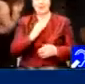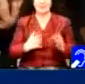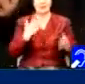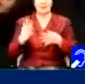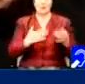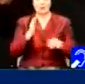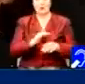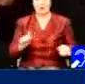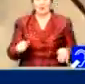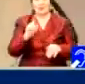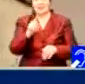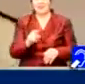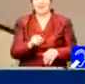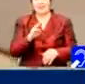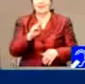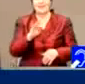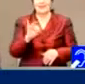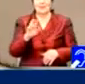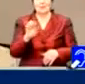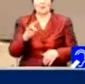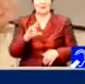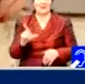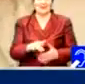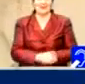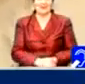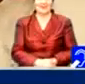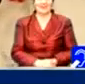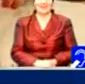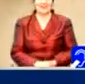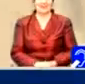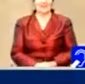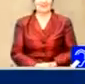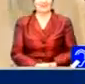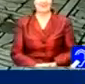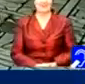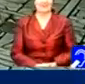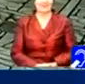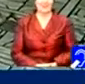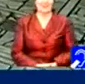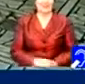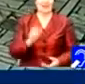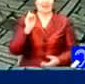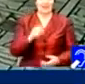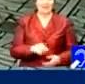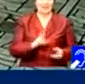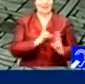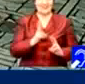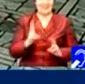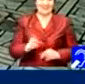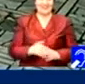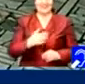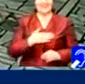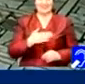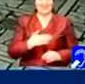încurajat copiii din tribune. Atunci când ea dansează și